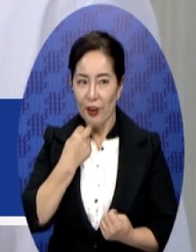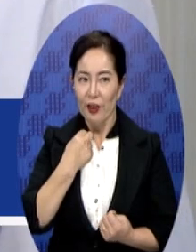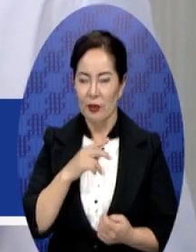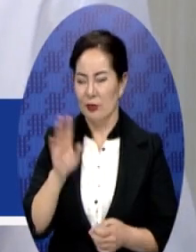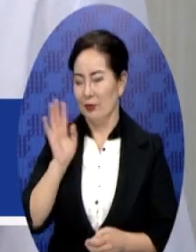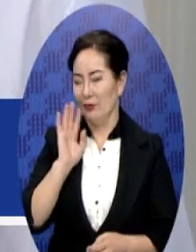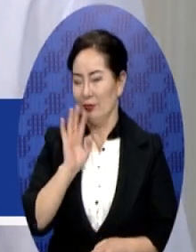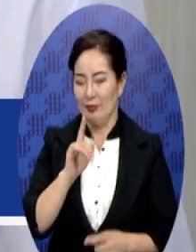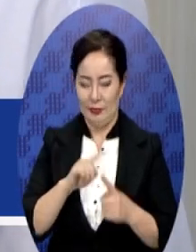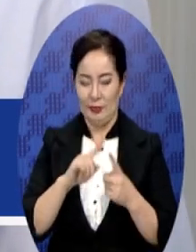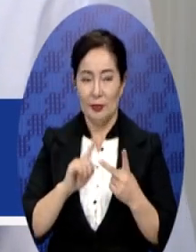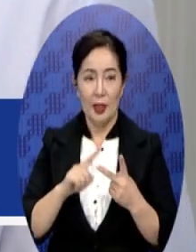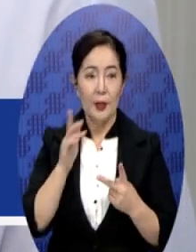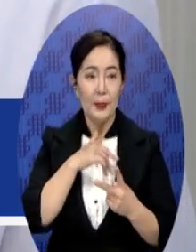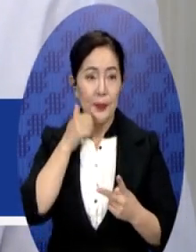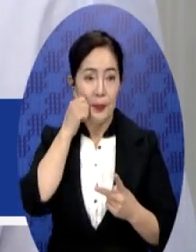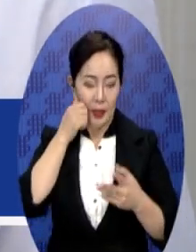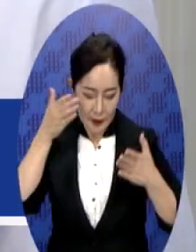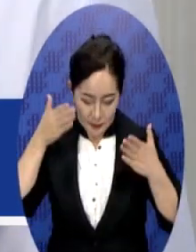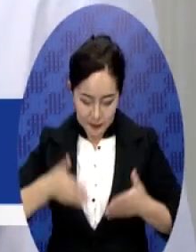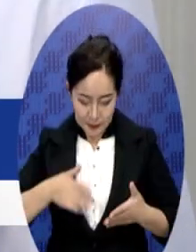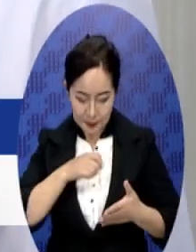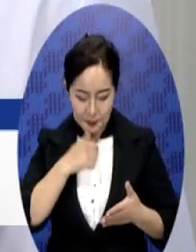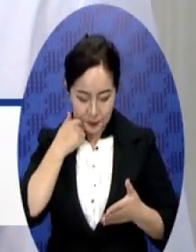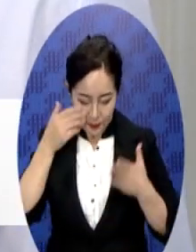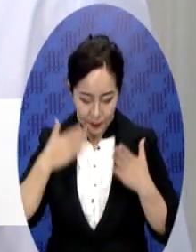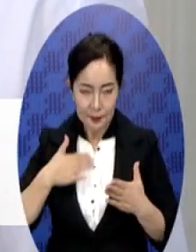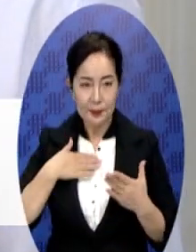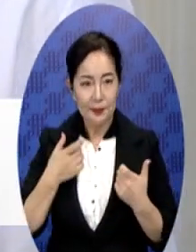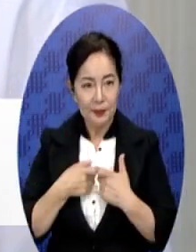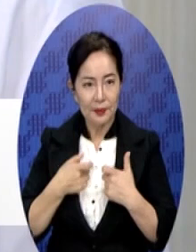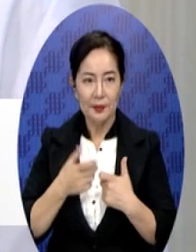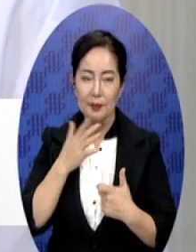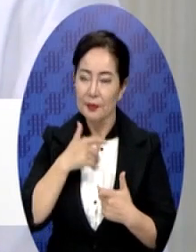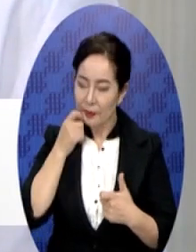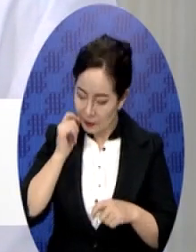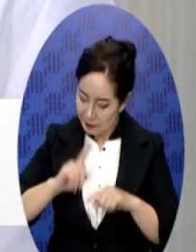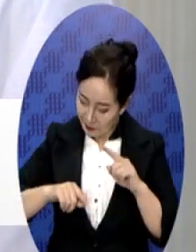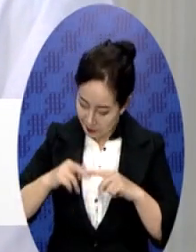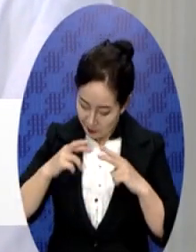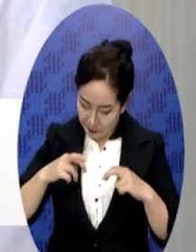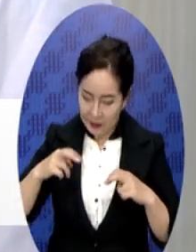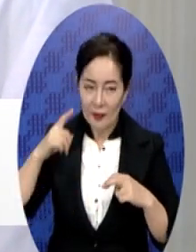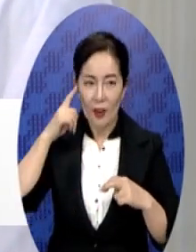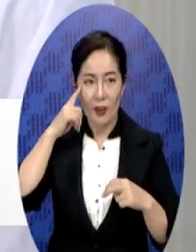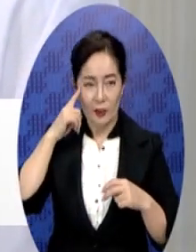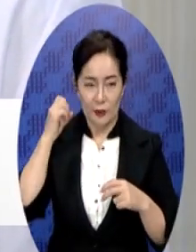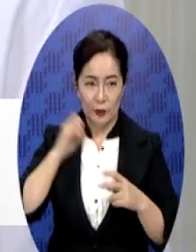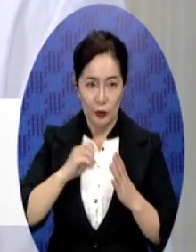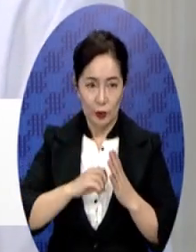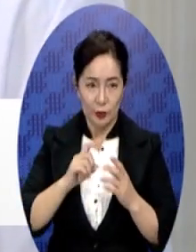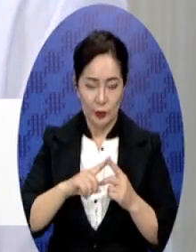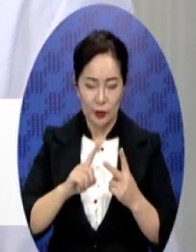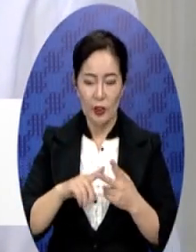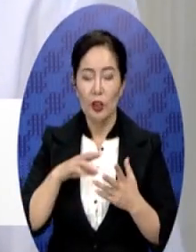яг үндсэн одоо физиологи тийм ээ миний одоо яг ямар юм бэ гэдгийг мэдэх хэрэгтэй. Дээрэс нь яг өөрийн хоолтын